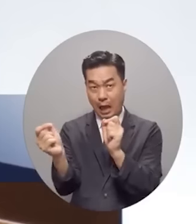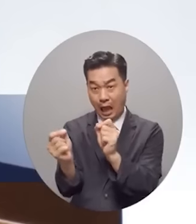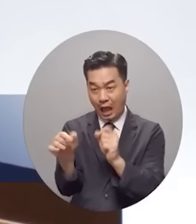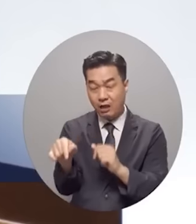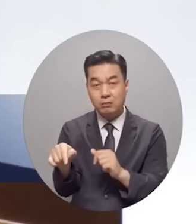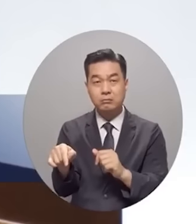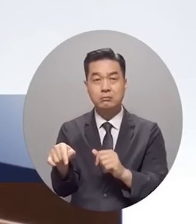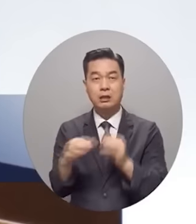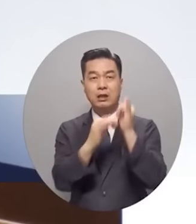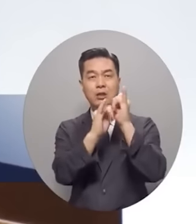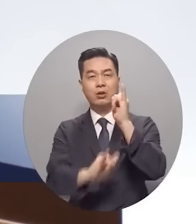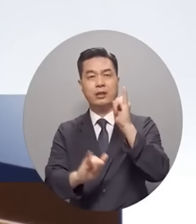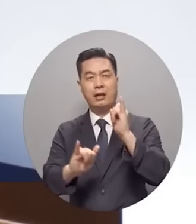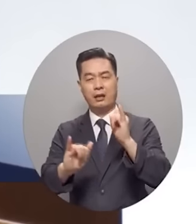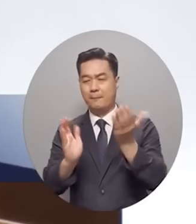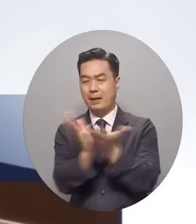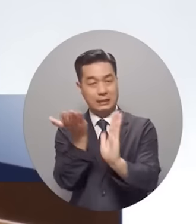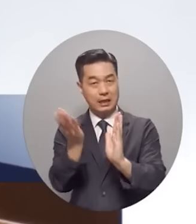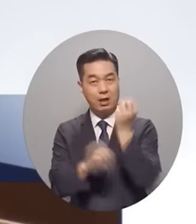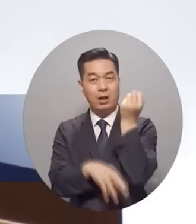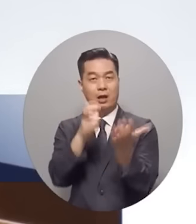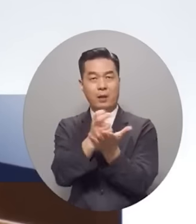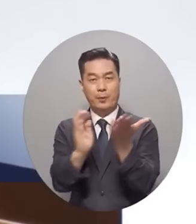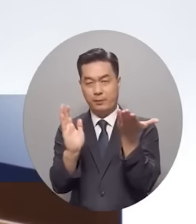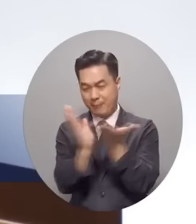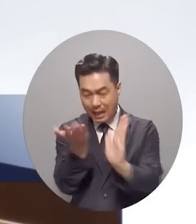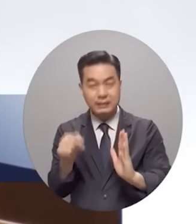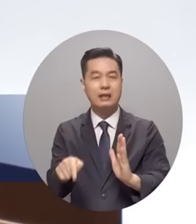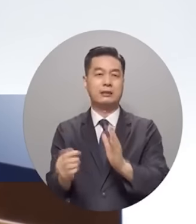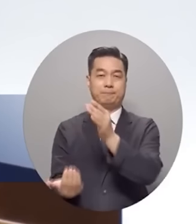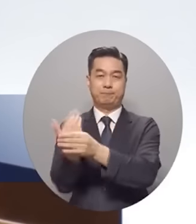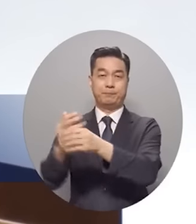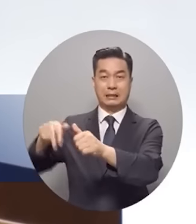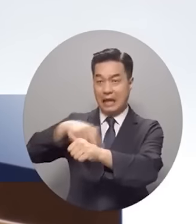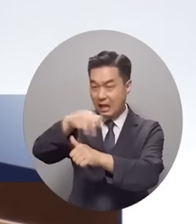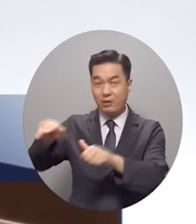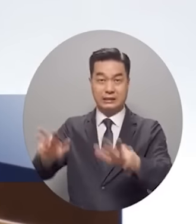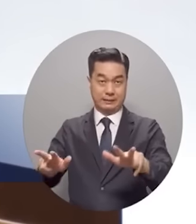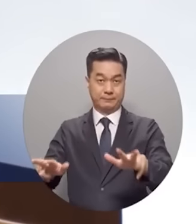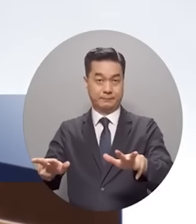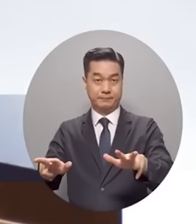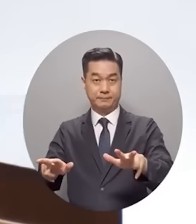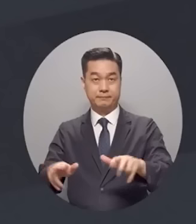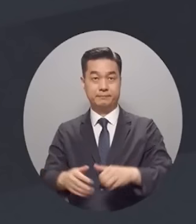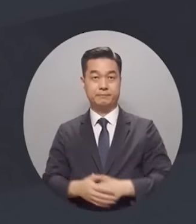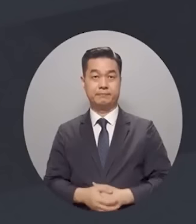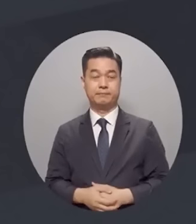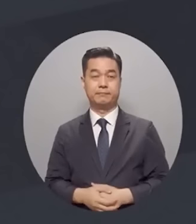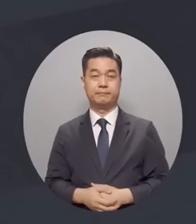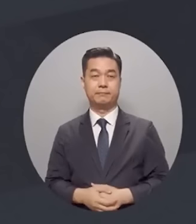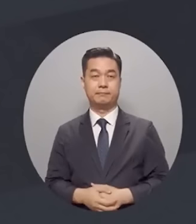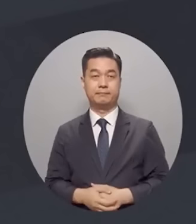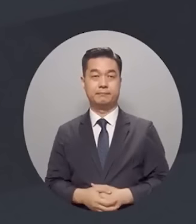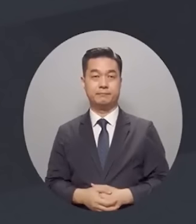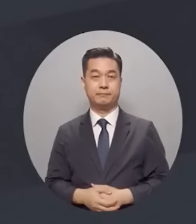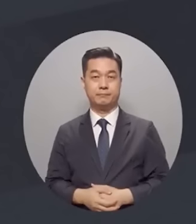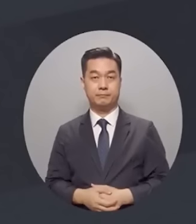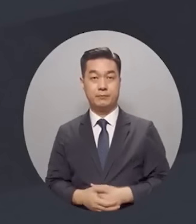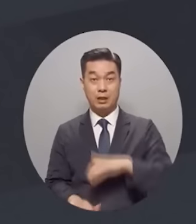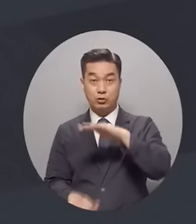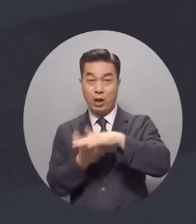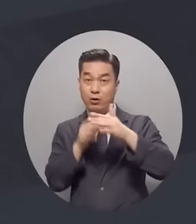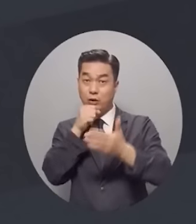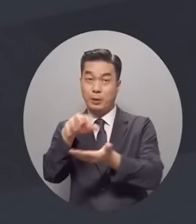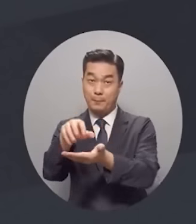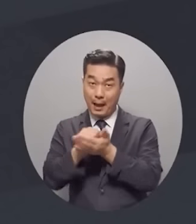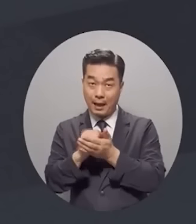있는 이런 반 역사적이고 반헌법적인이 사태가 벌어져서 최고점을 받은 후보는